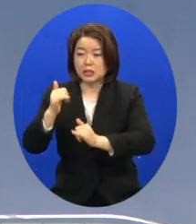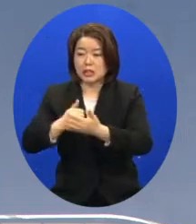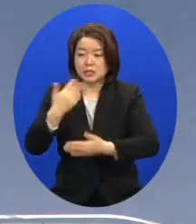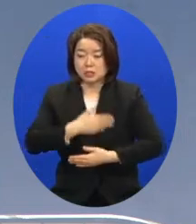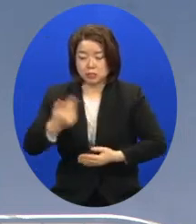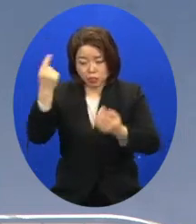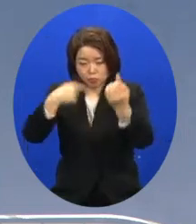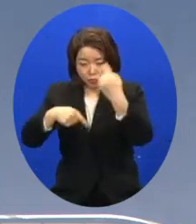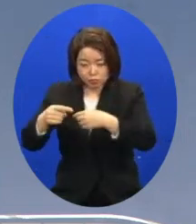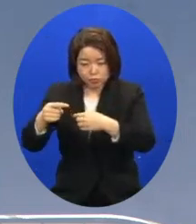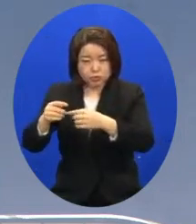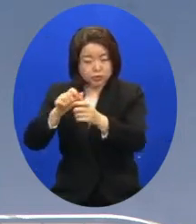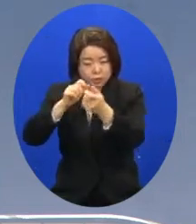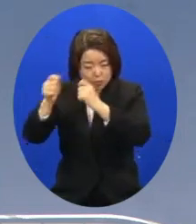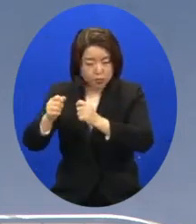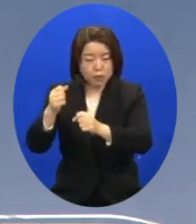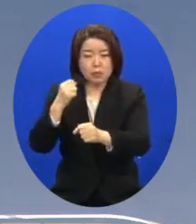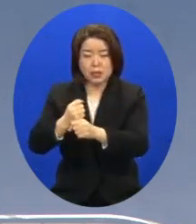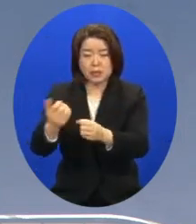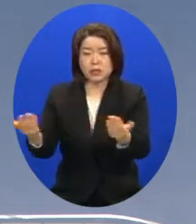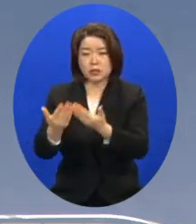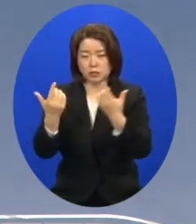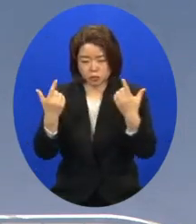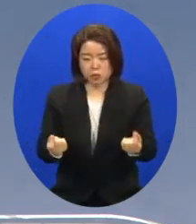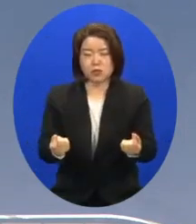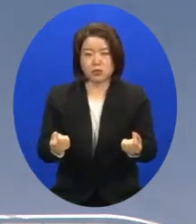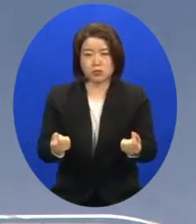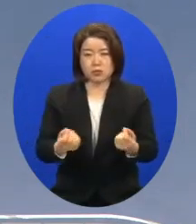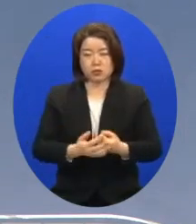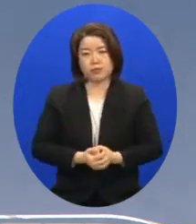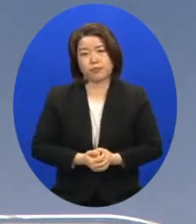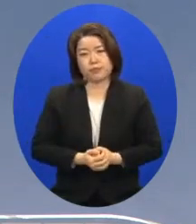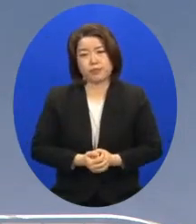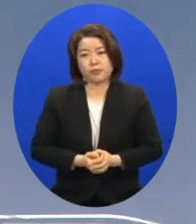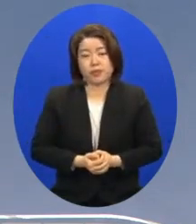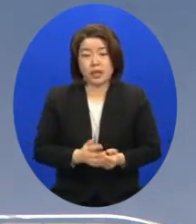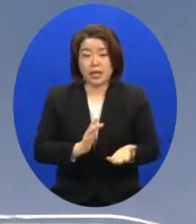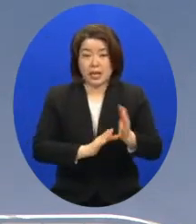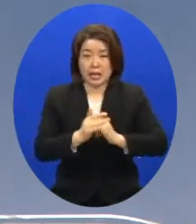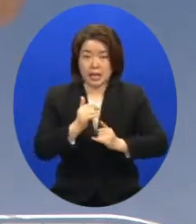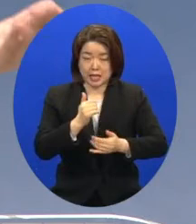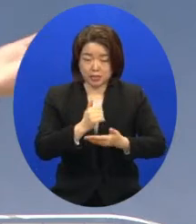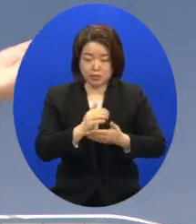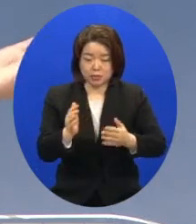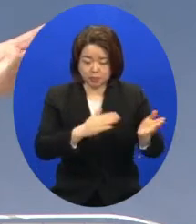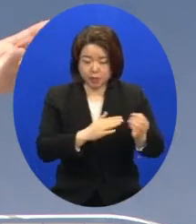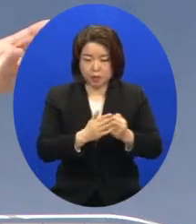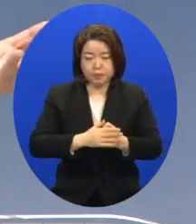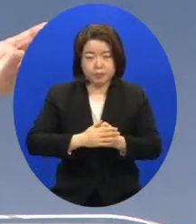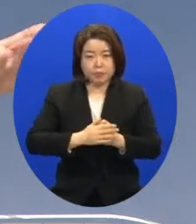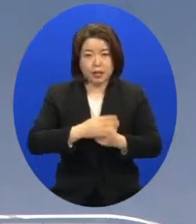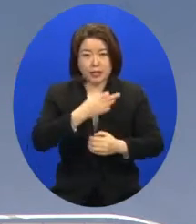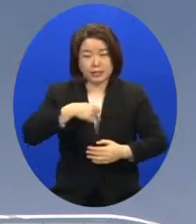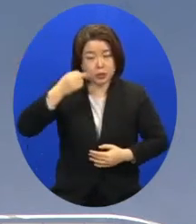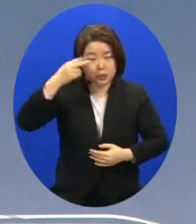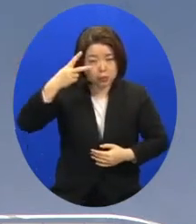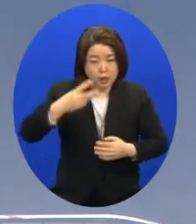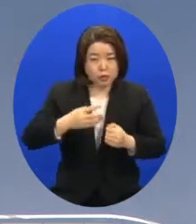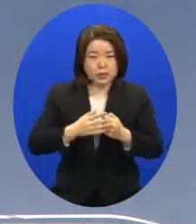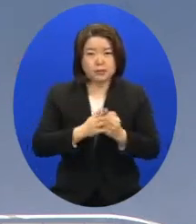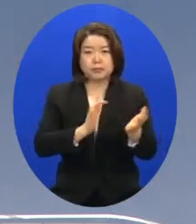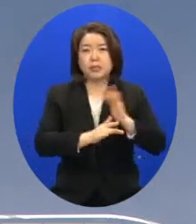사도 바울이 아직도 예수를 믿기 전에 스데반 을 충격 하게 했고 그리고